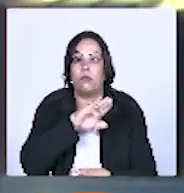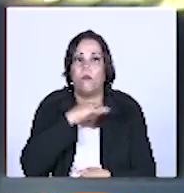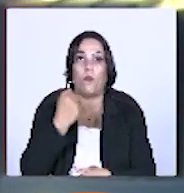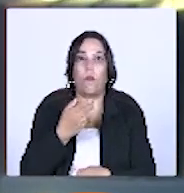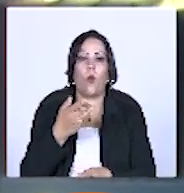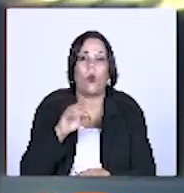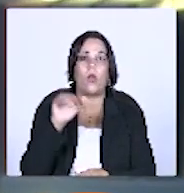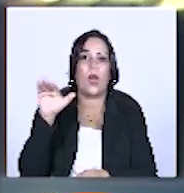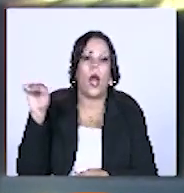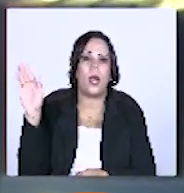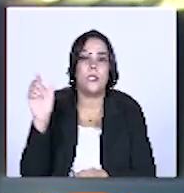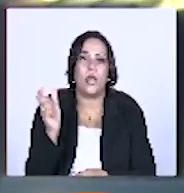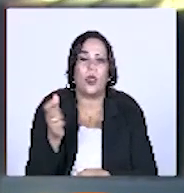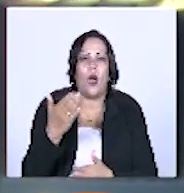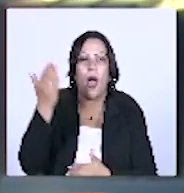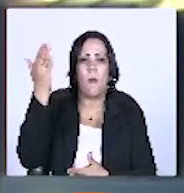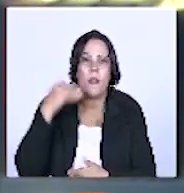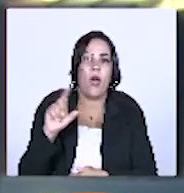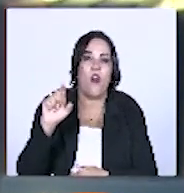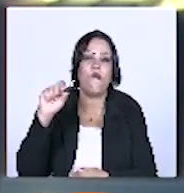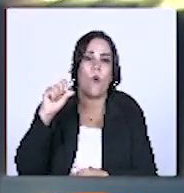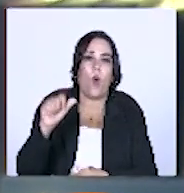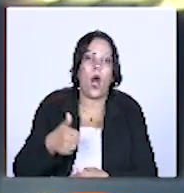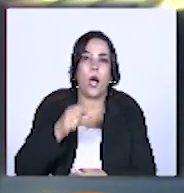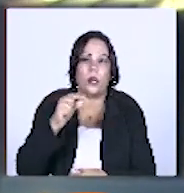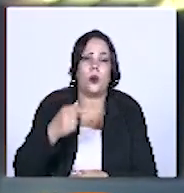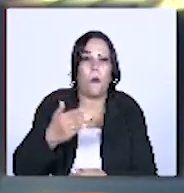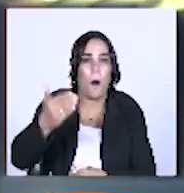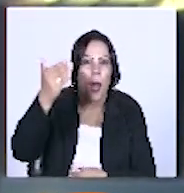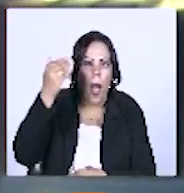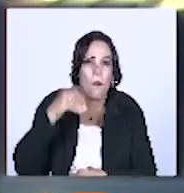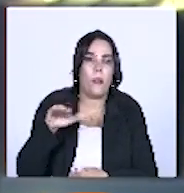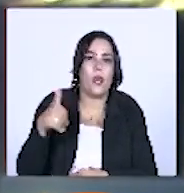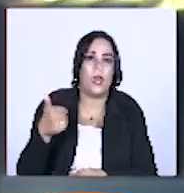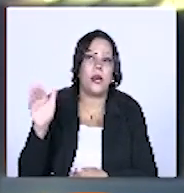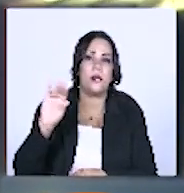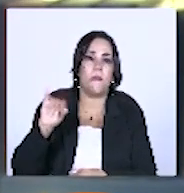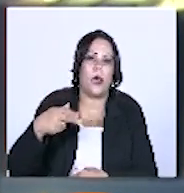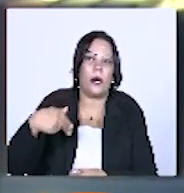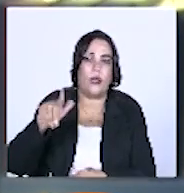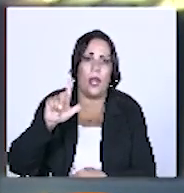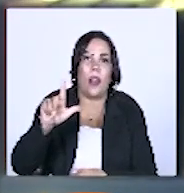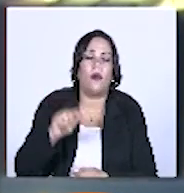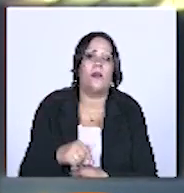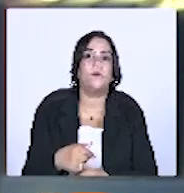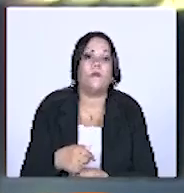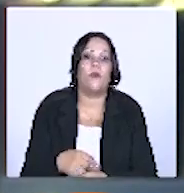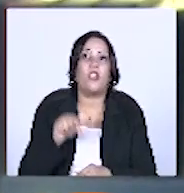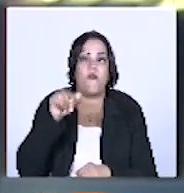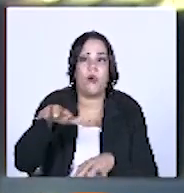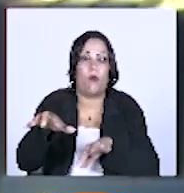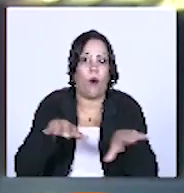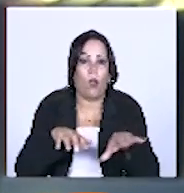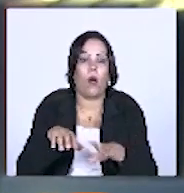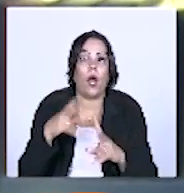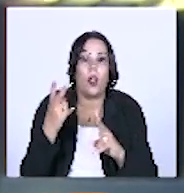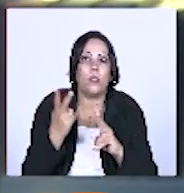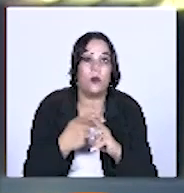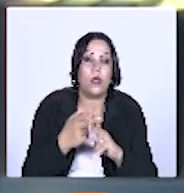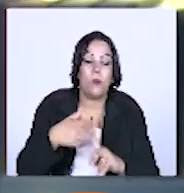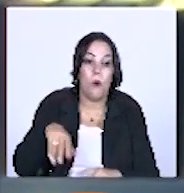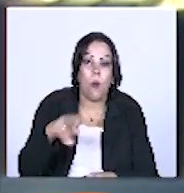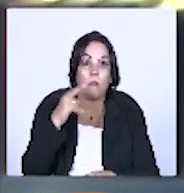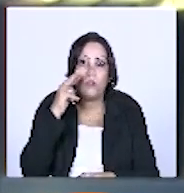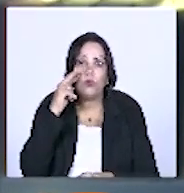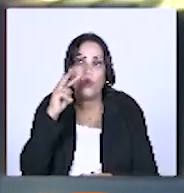نصر الله وقابليه فؤاد شكر وقبليه اسماعيل هانيه في طهران كانت الناس كلها بتتطلع الى